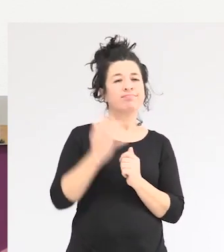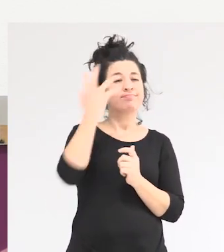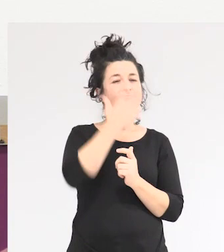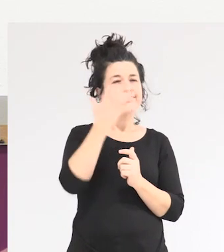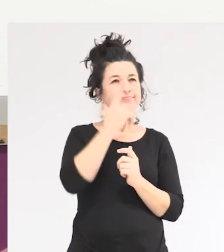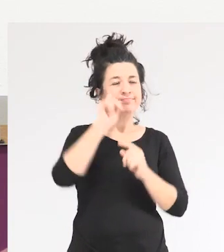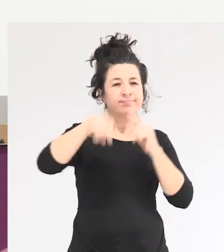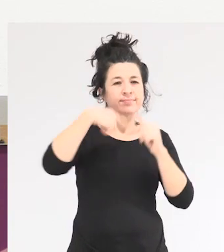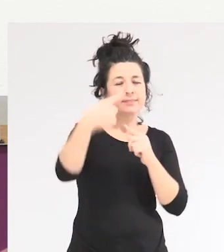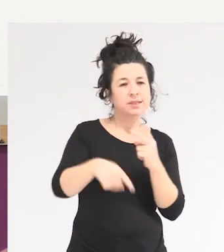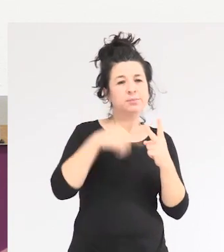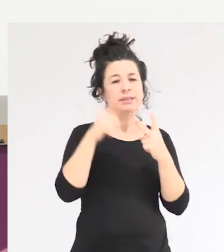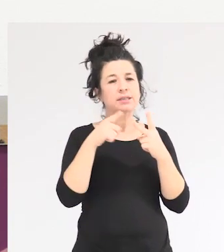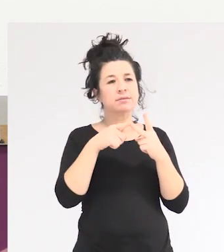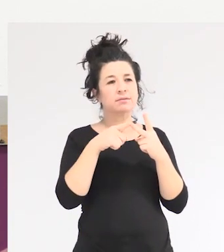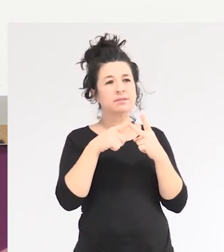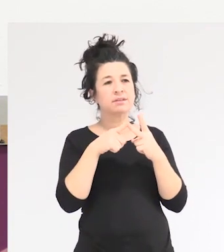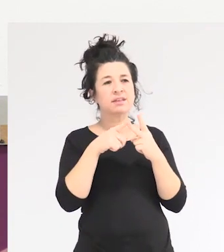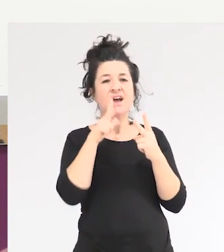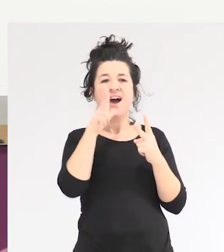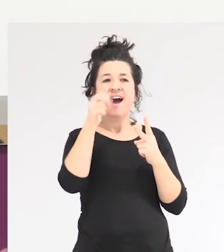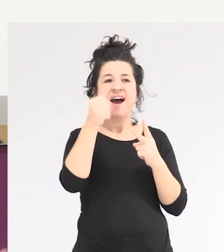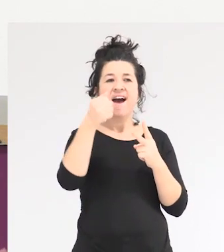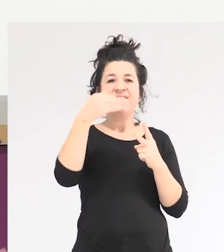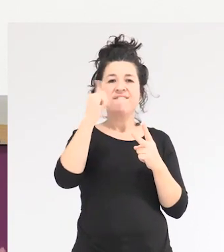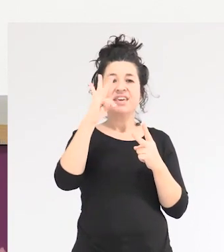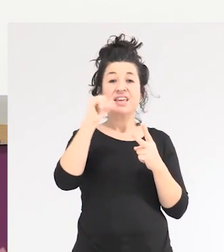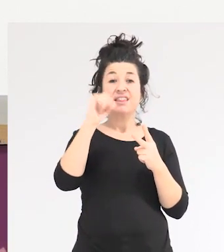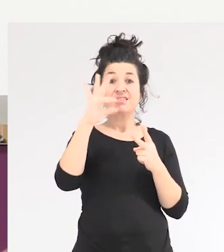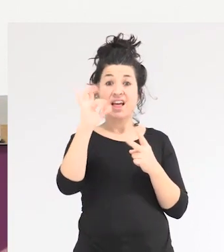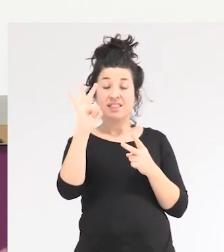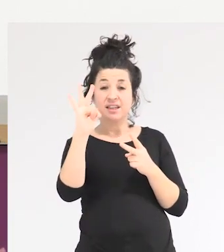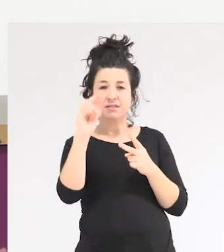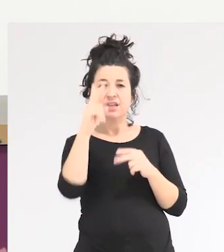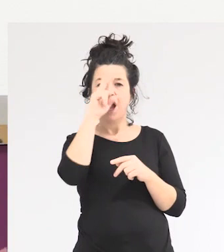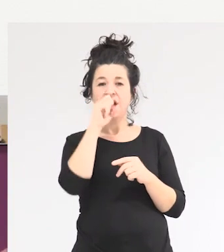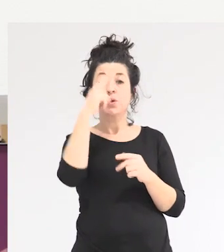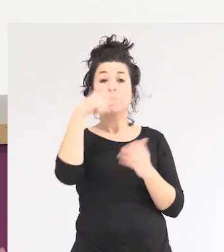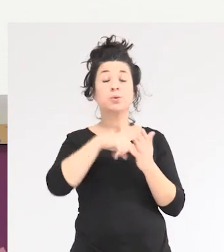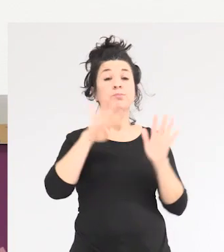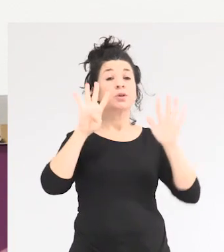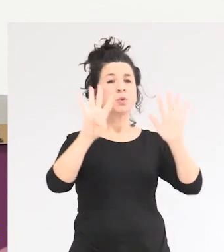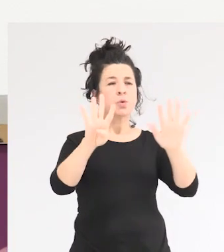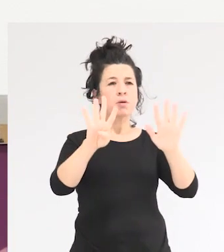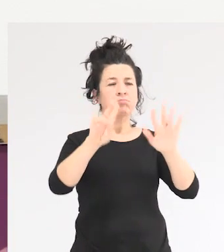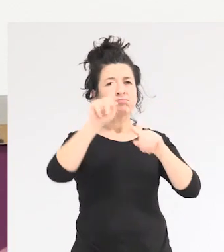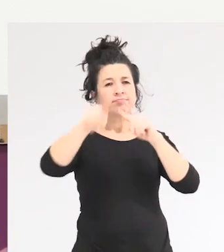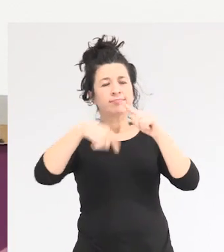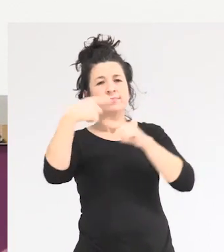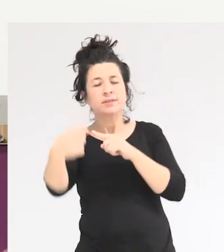hura, gero jarraitu zuen habitatekin, 2009an, egin ditu hainbat